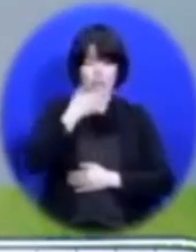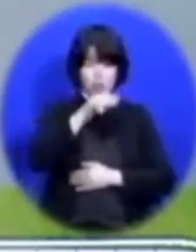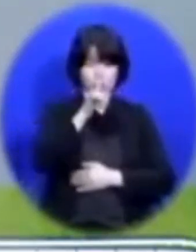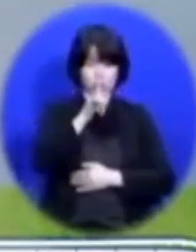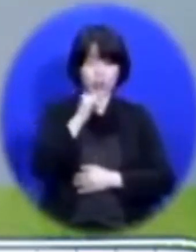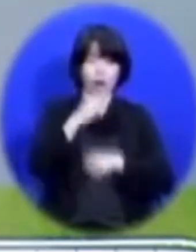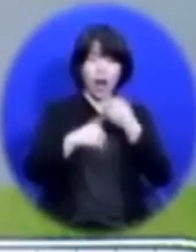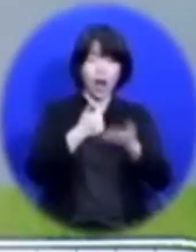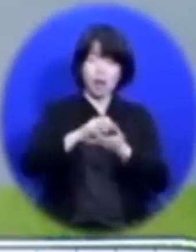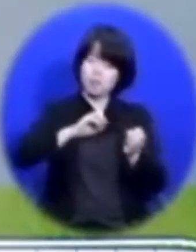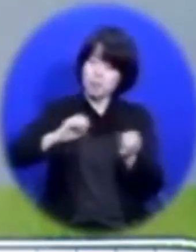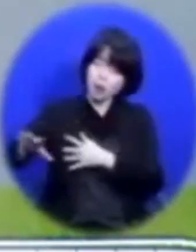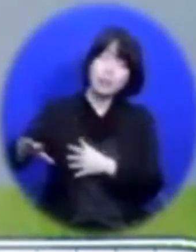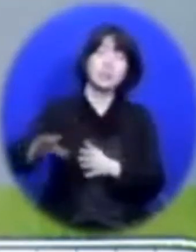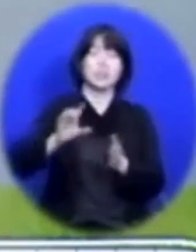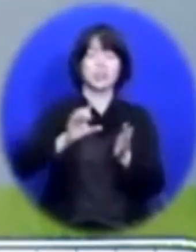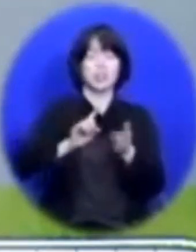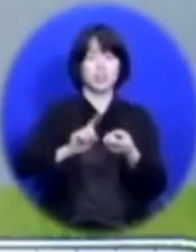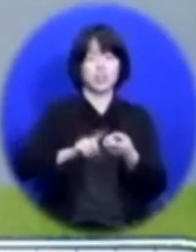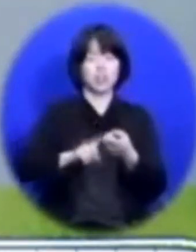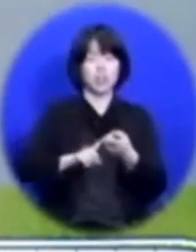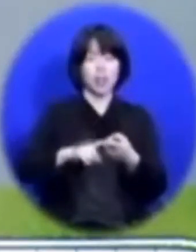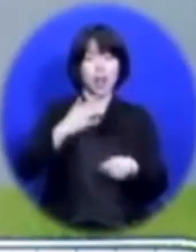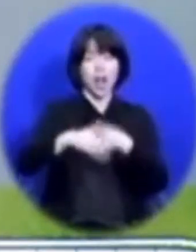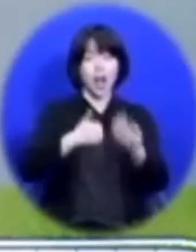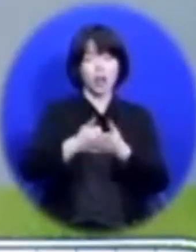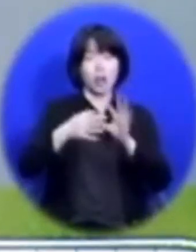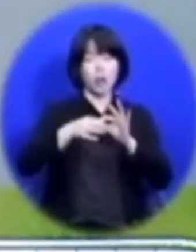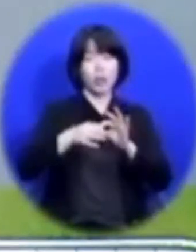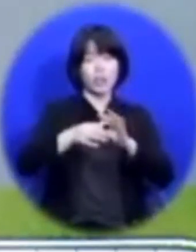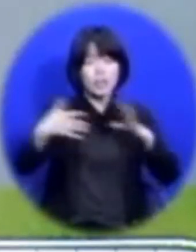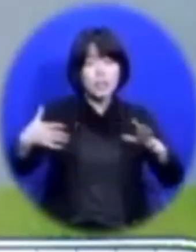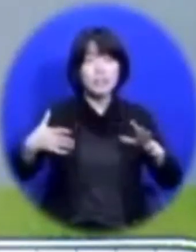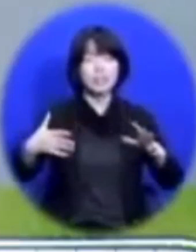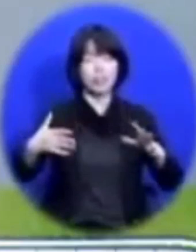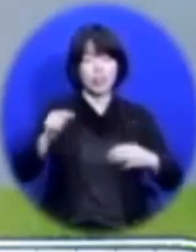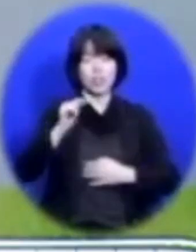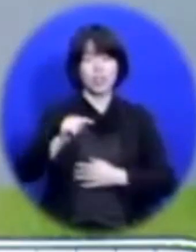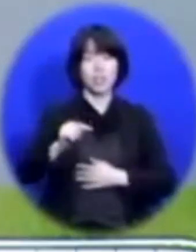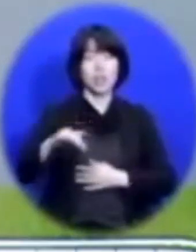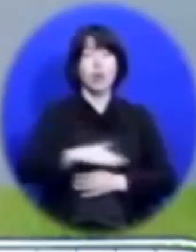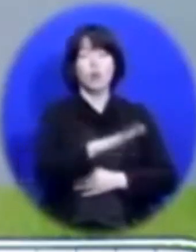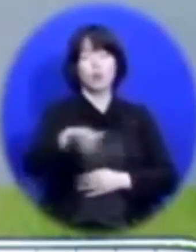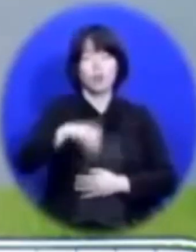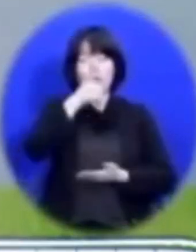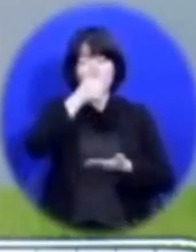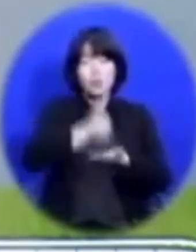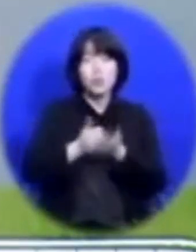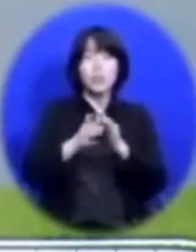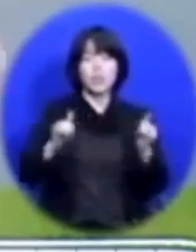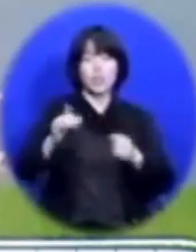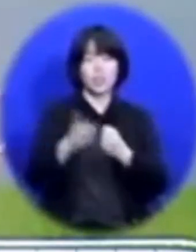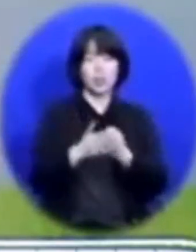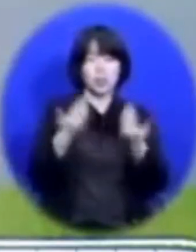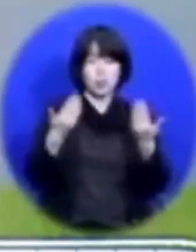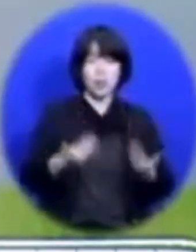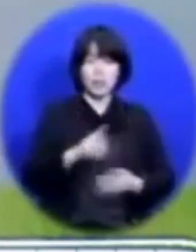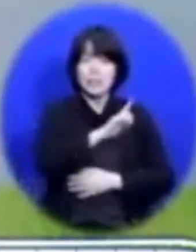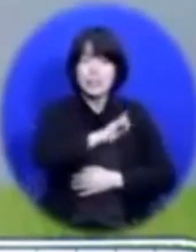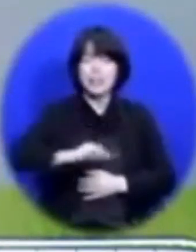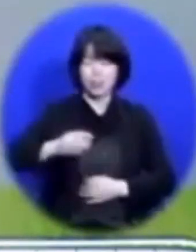. 하나님께버림받고, 그분과의관계가단절되는것,그것이야말로우리가죄인이기때문에 받는가장끔찍한저주입니다